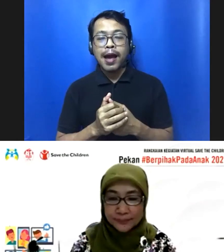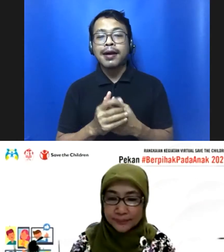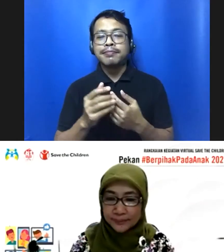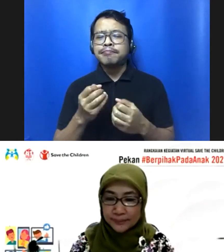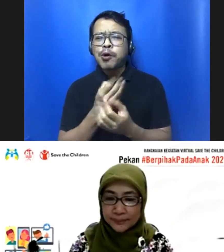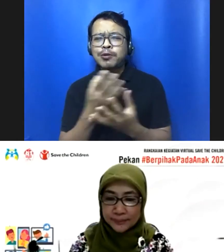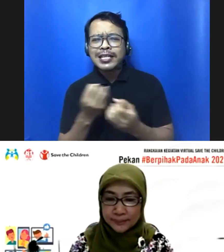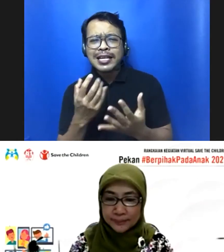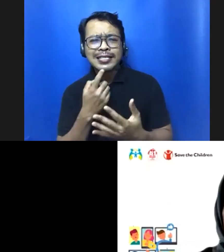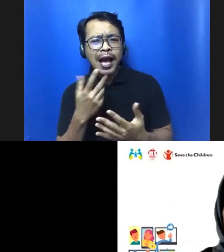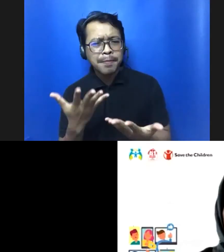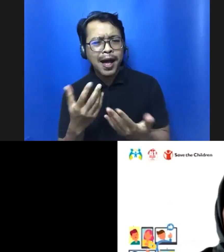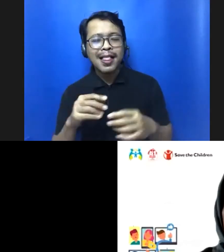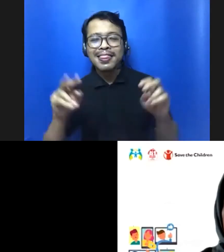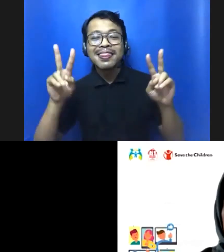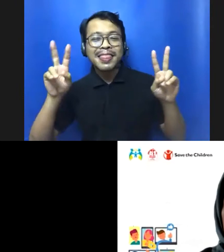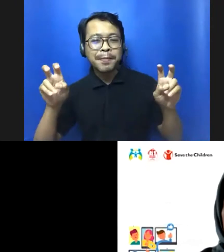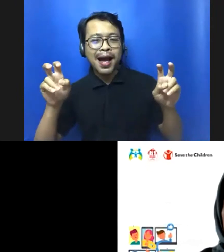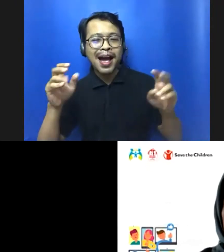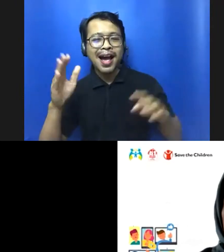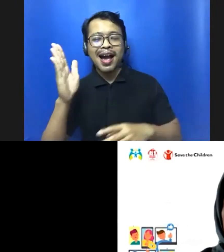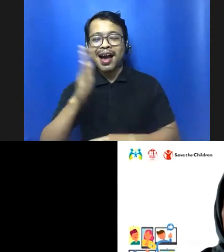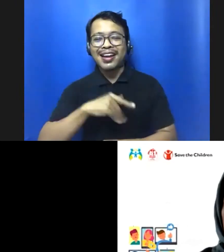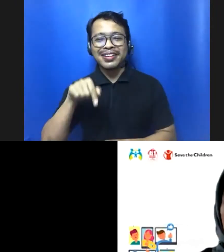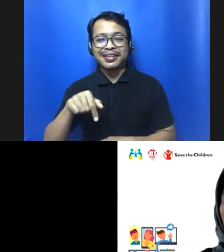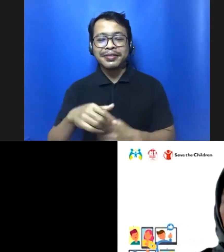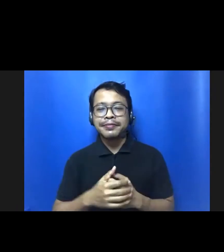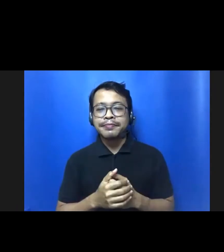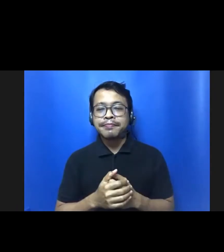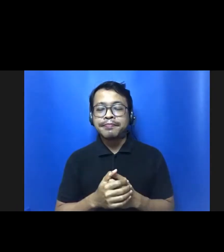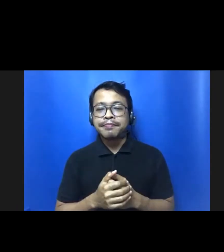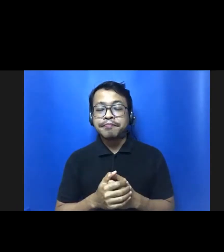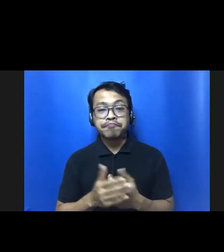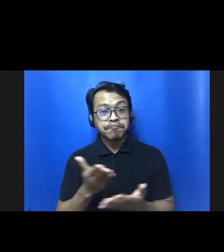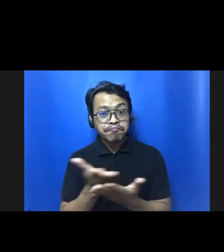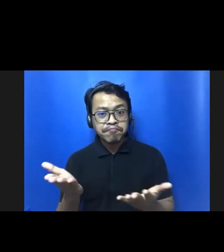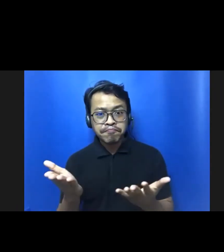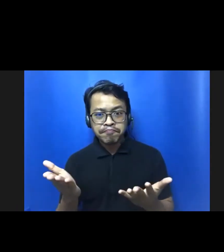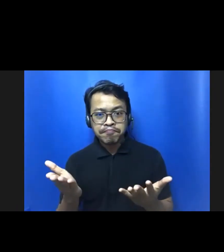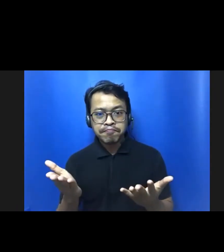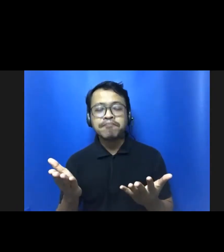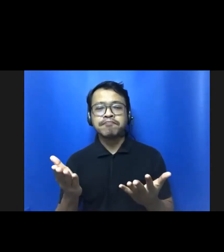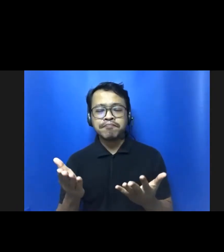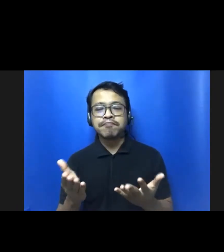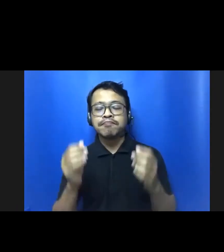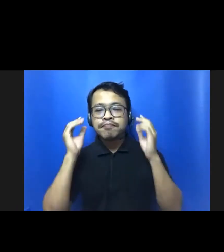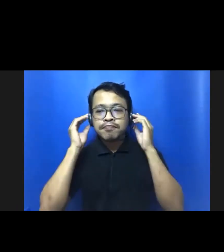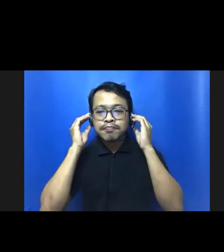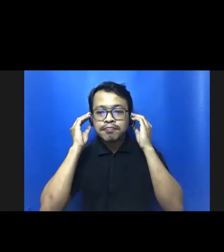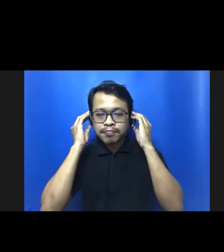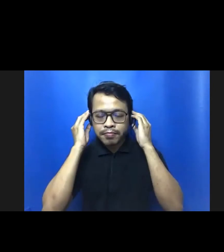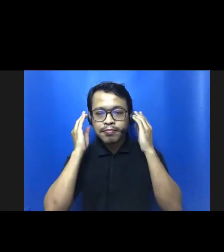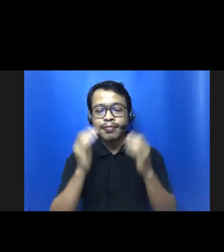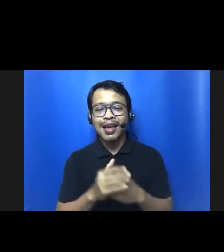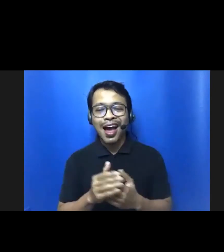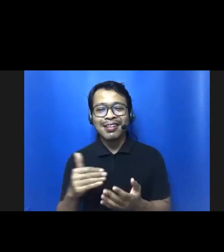mengenai subtema kita pada siang hari ini. Bapak, Ibu sekalian, dan adik-adik yang saya hormati, berdasarkan